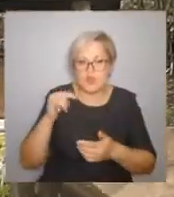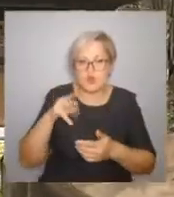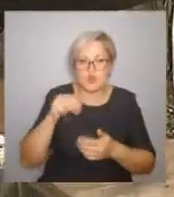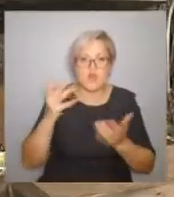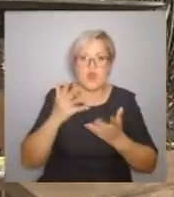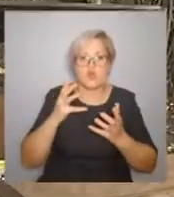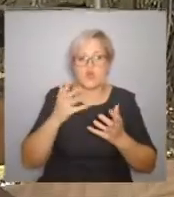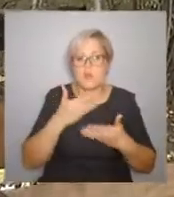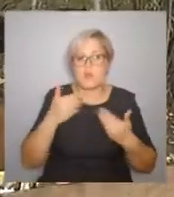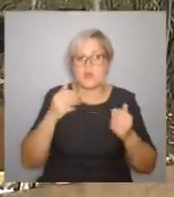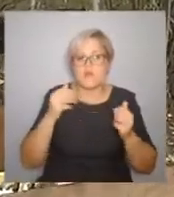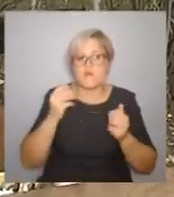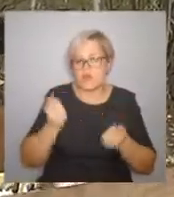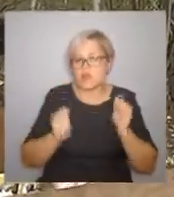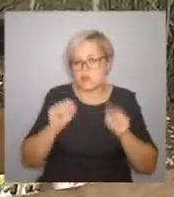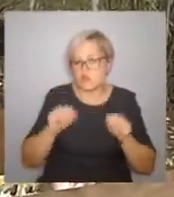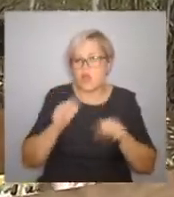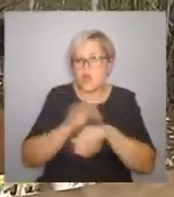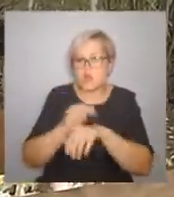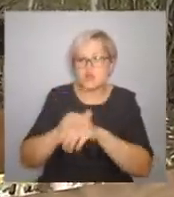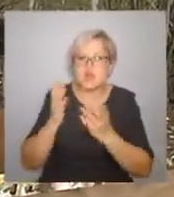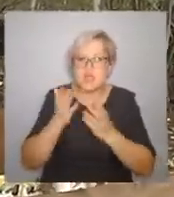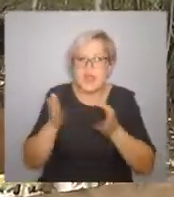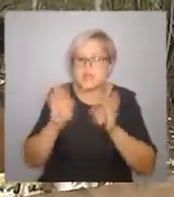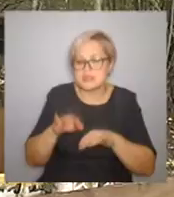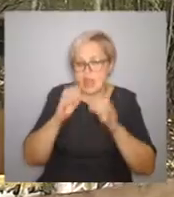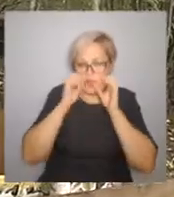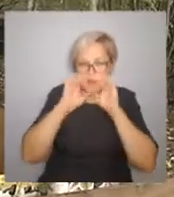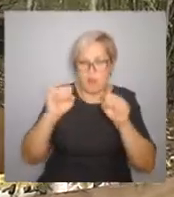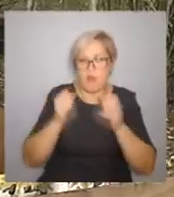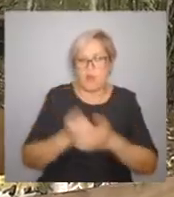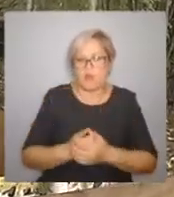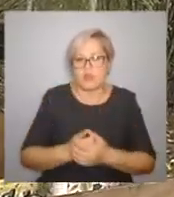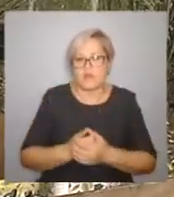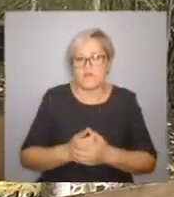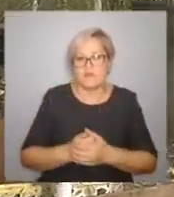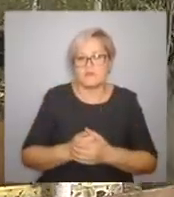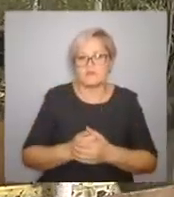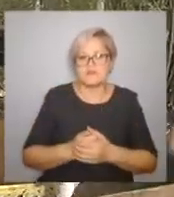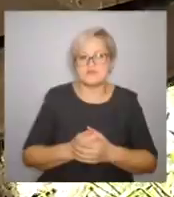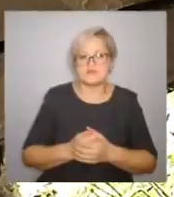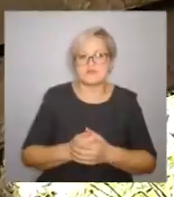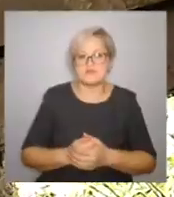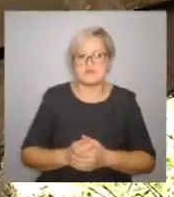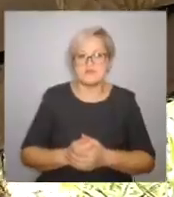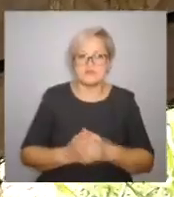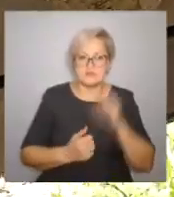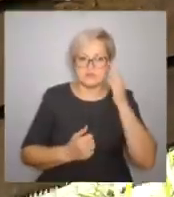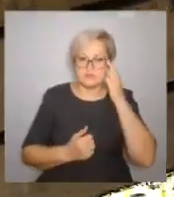наших раскопок – это промыв грунта, в котором, возможно, мы обнаружим какие-то остатки мамонтов.